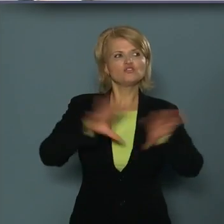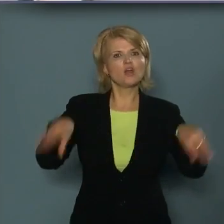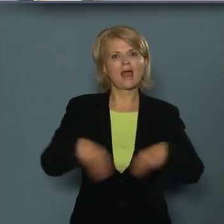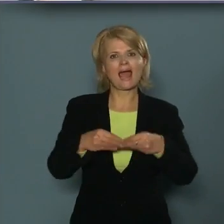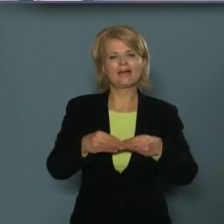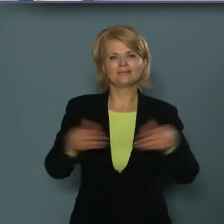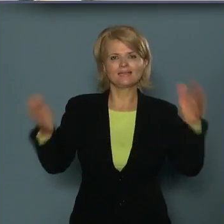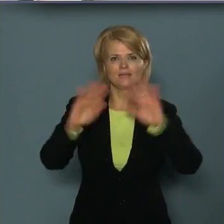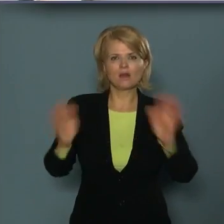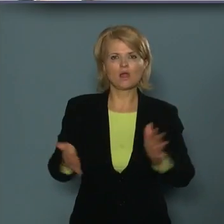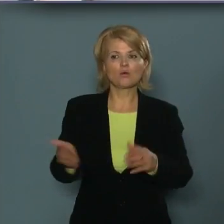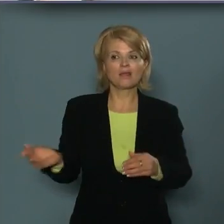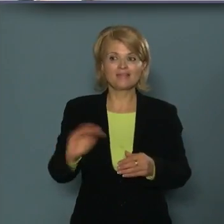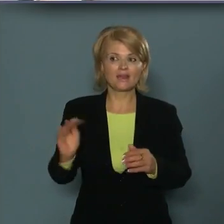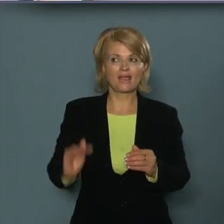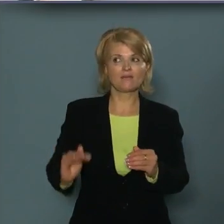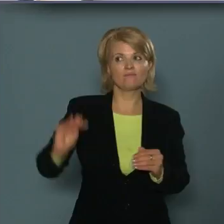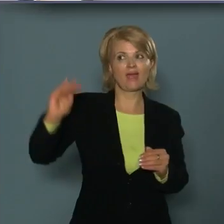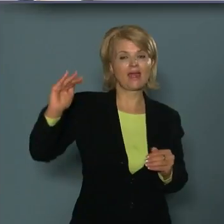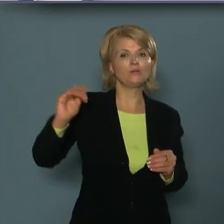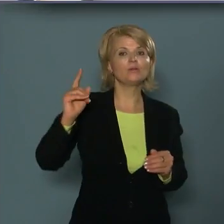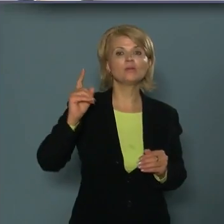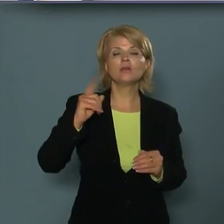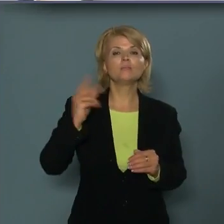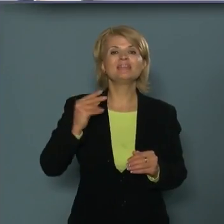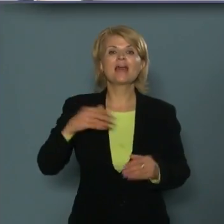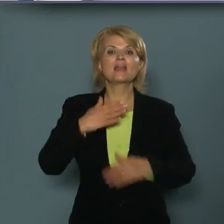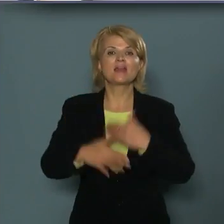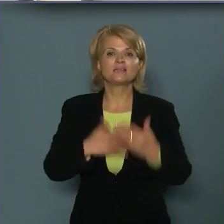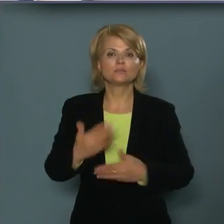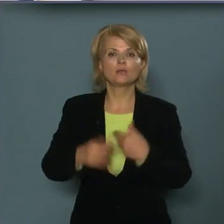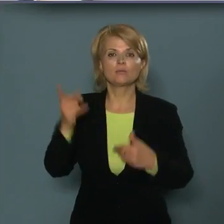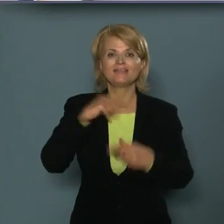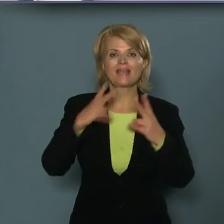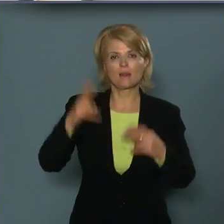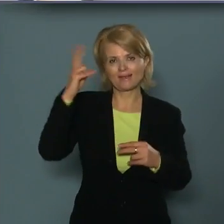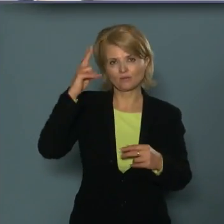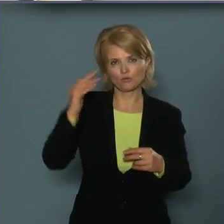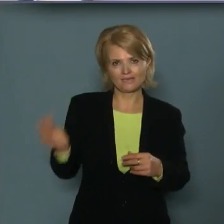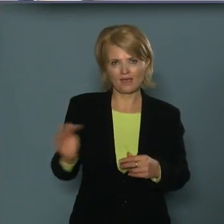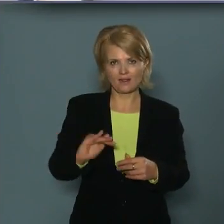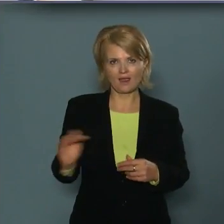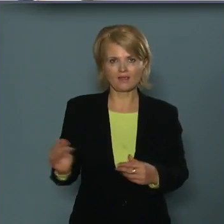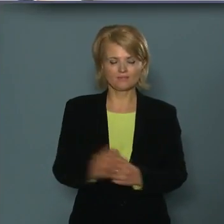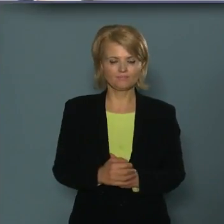a gyerekek, amik felnőnek, mi mindenen kell átesniük, mi mindent kell megtanulniuk.